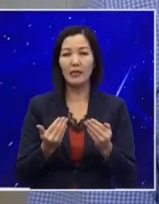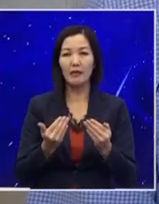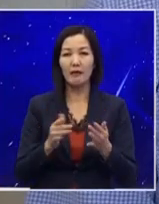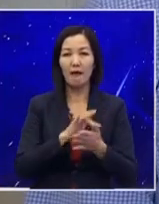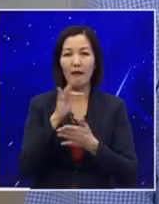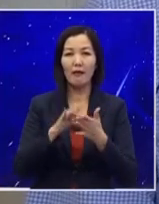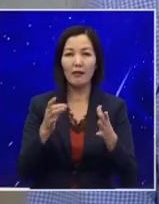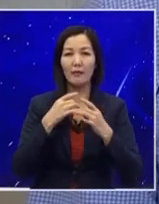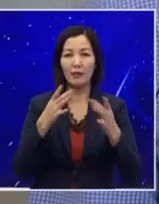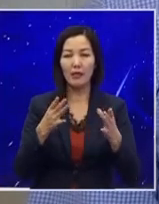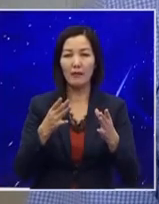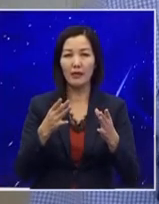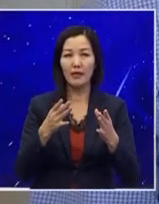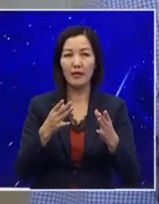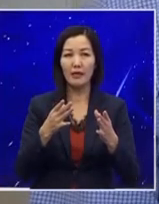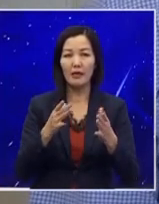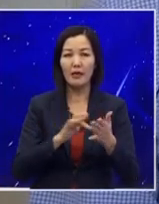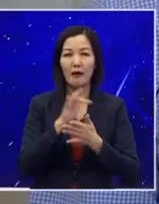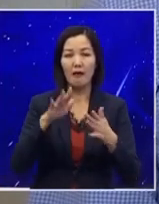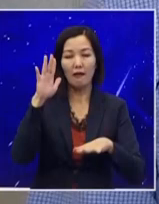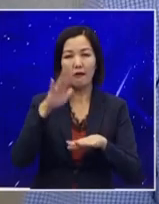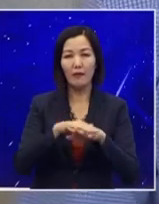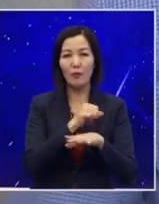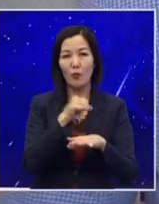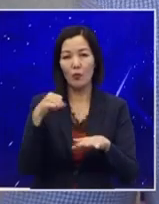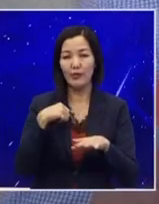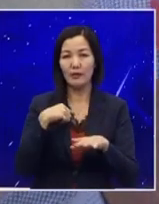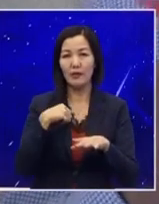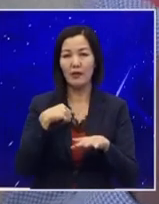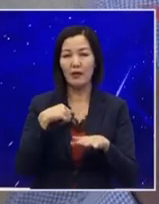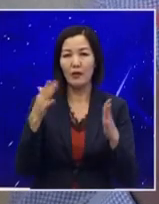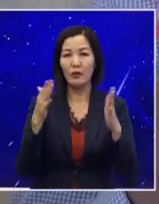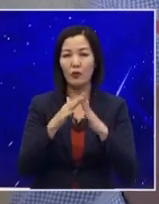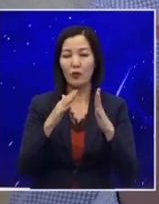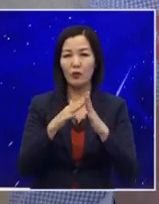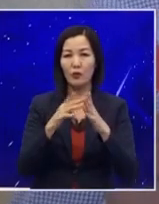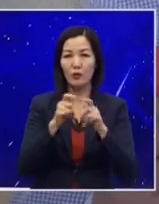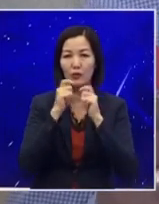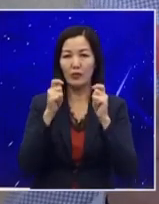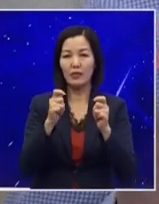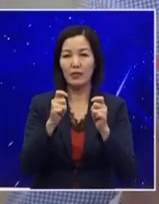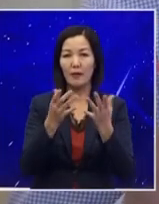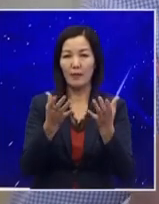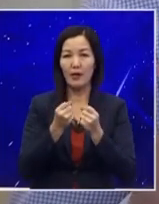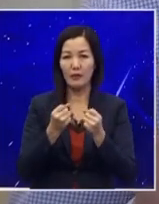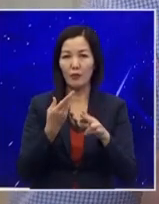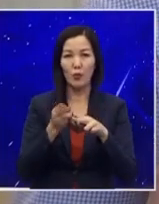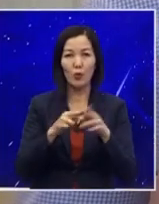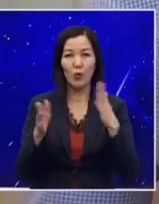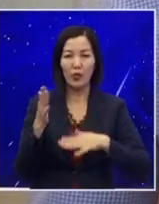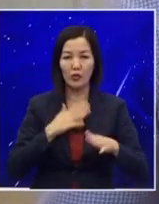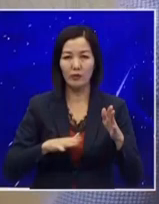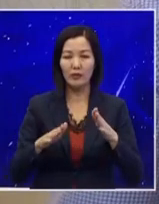қаланың туған күні қарсаңында қала әкімінің қолынан пәтер пәтер берілді, соған қатты қуаныштымыз.